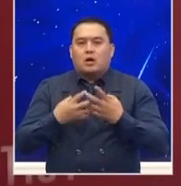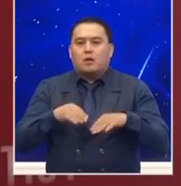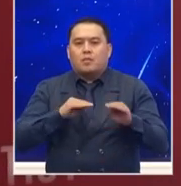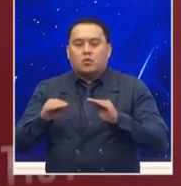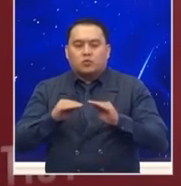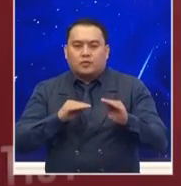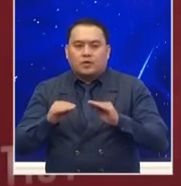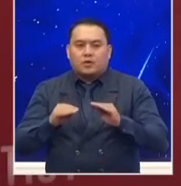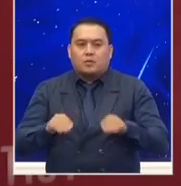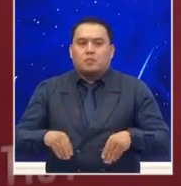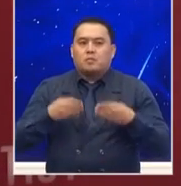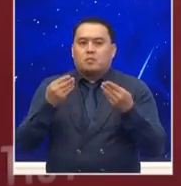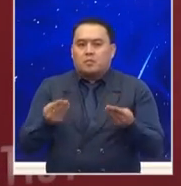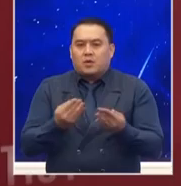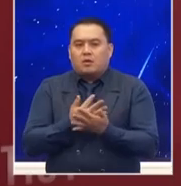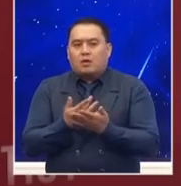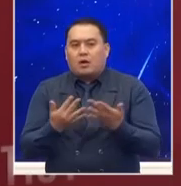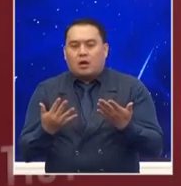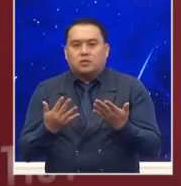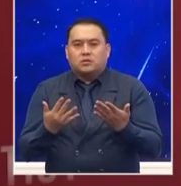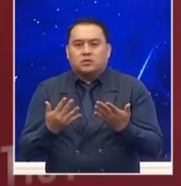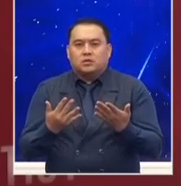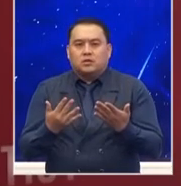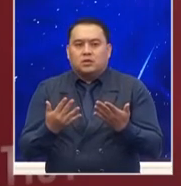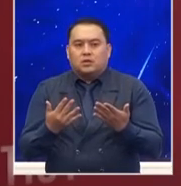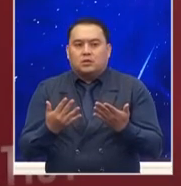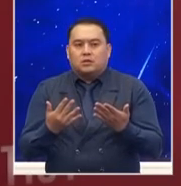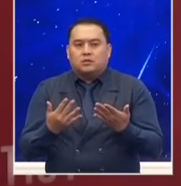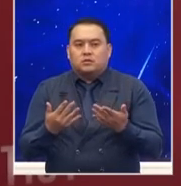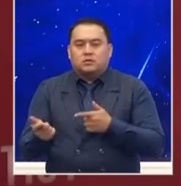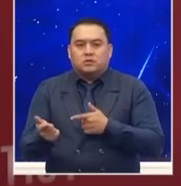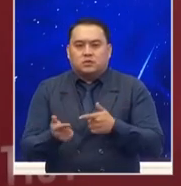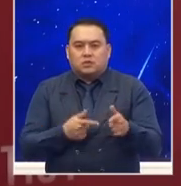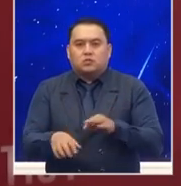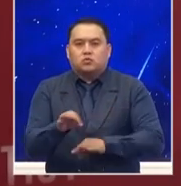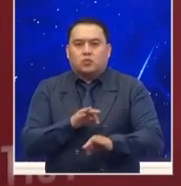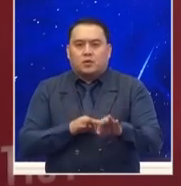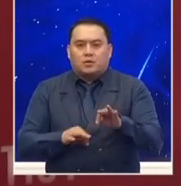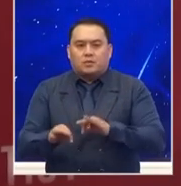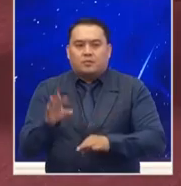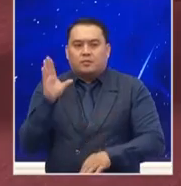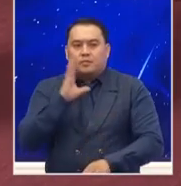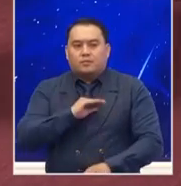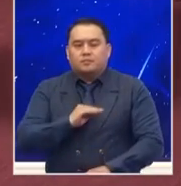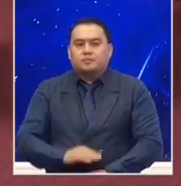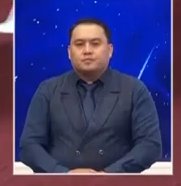варота, навес, мысал, қаншама дәнекерлеу істерін мен өзім осы жоба арқылы іске асырайын деп жатырмын. Жеңімпаздар